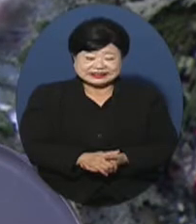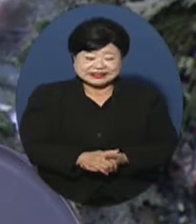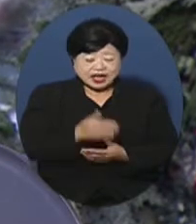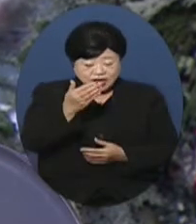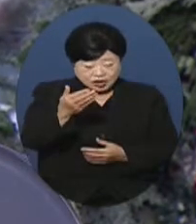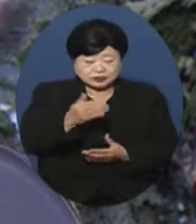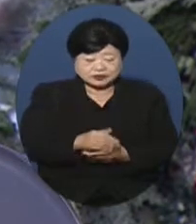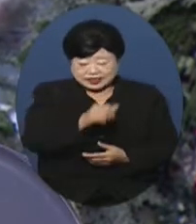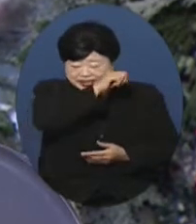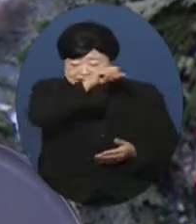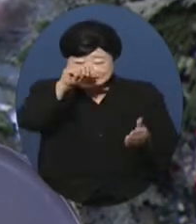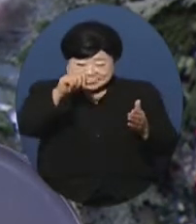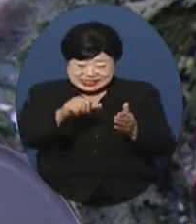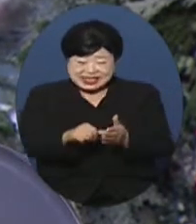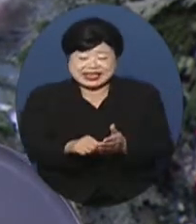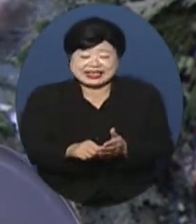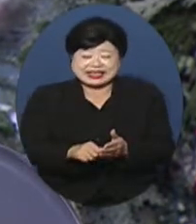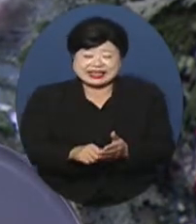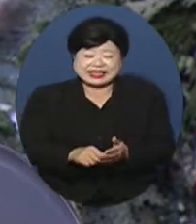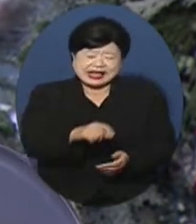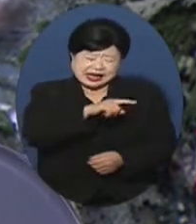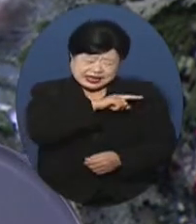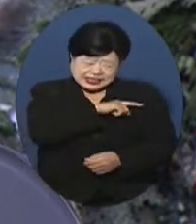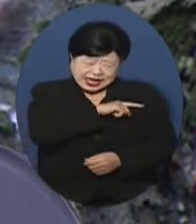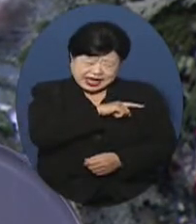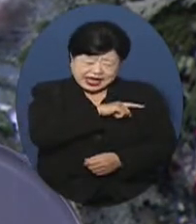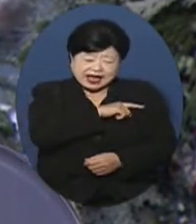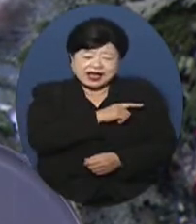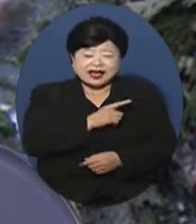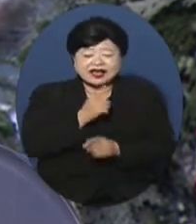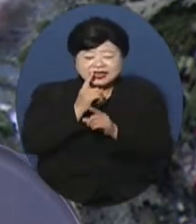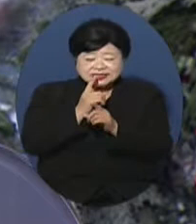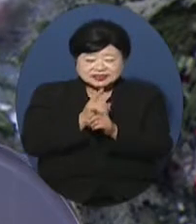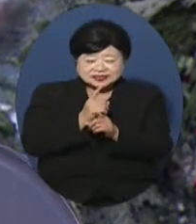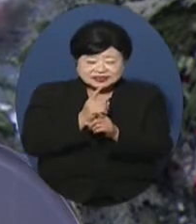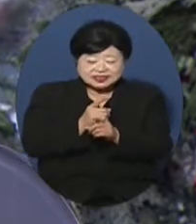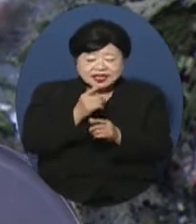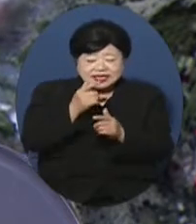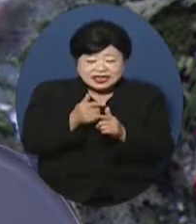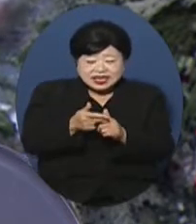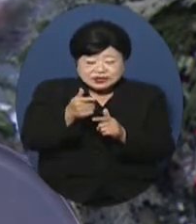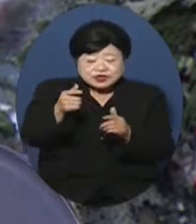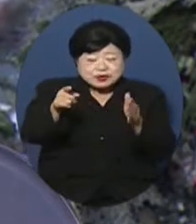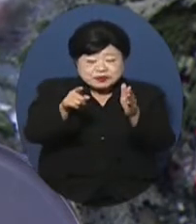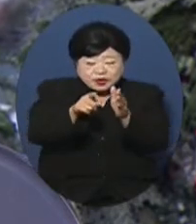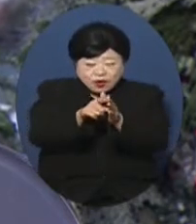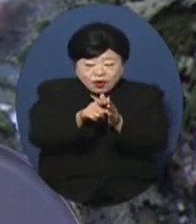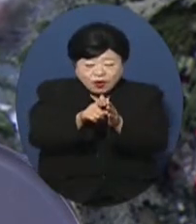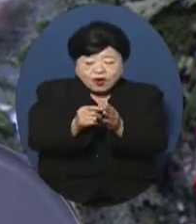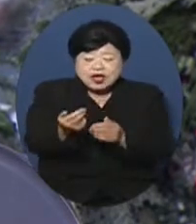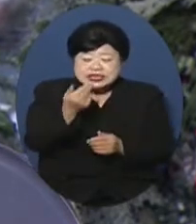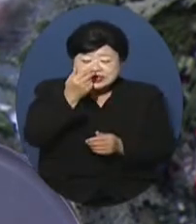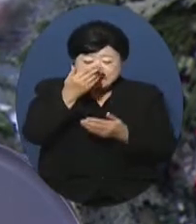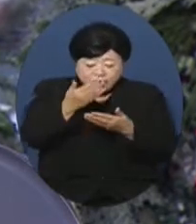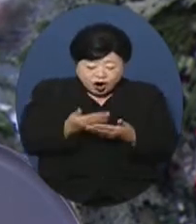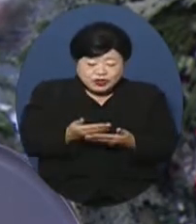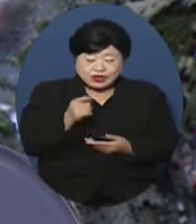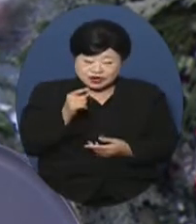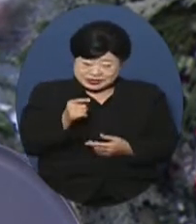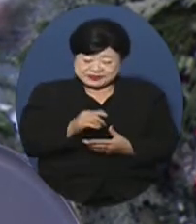저는 인생에 있어 가장 이 생명 안 것은 예수님을 믿고 생명을 해놓은게